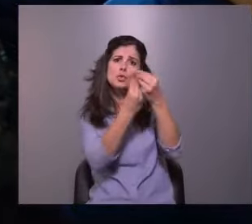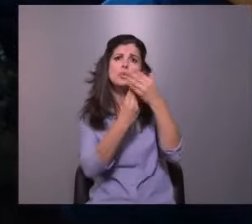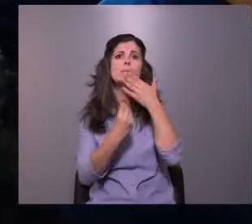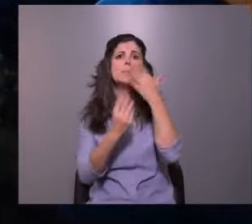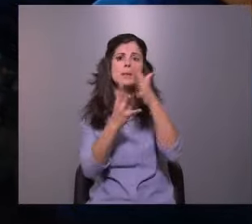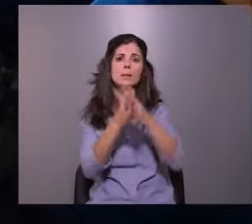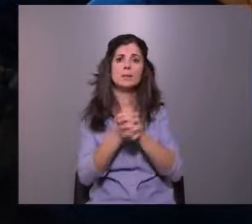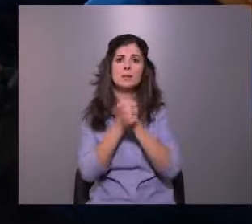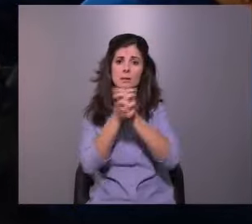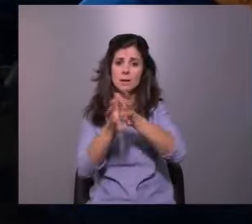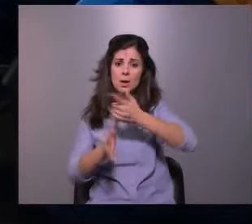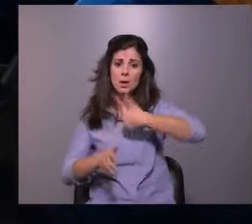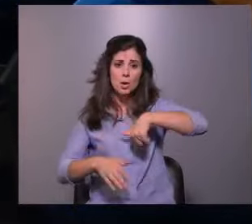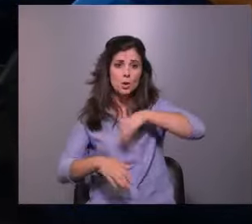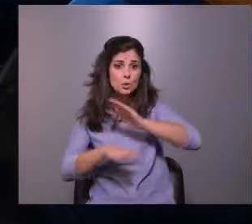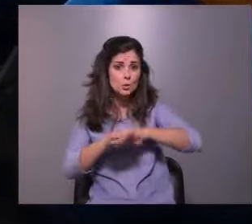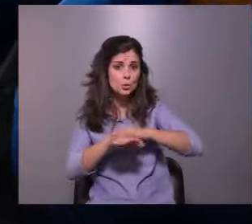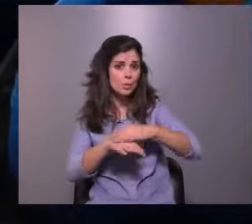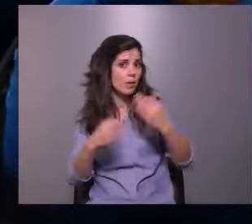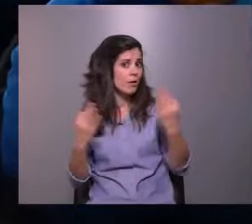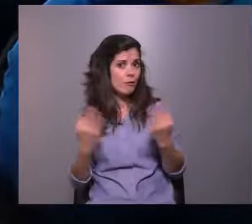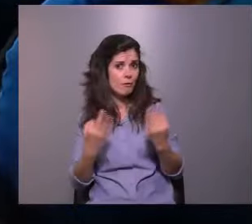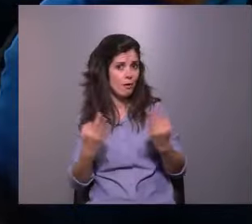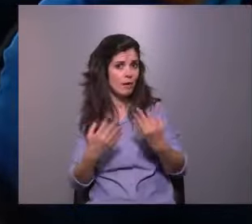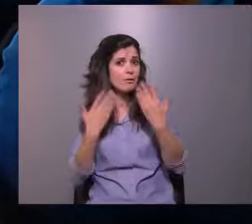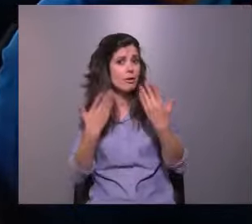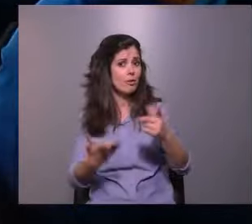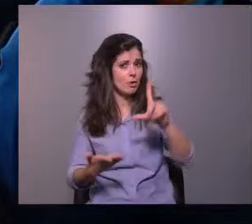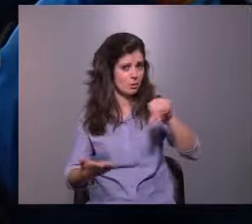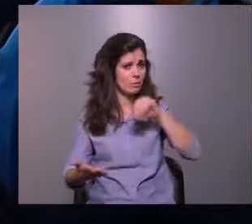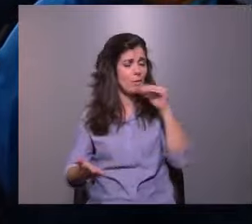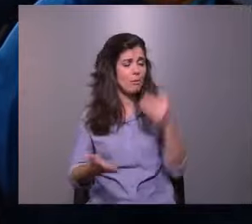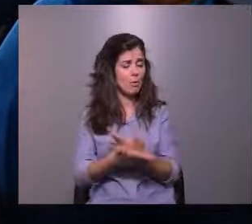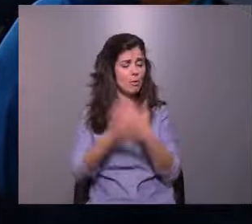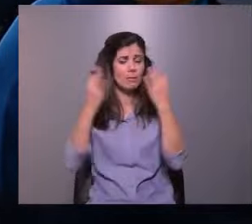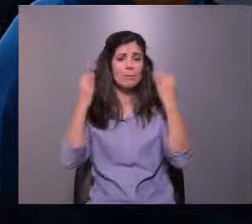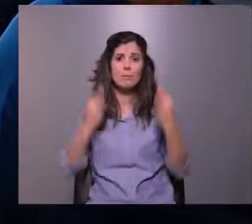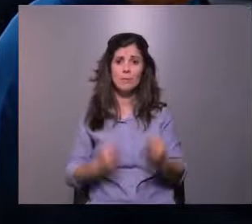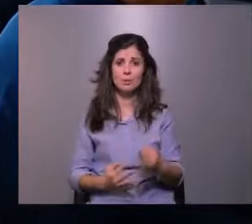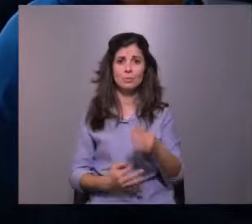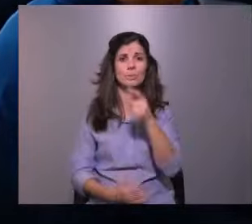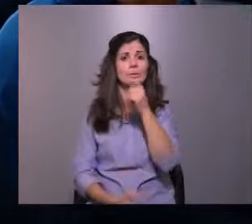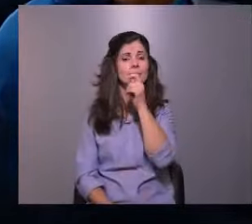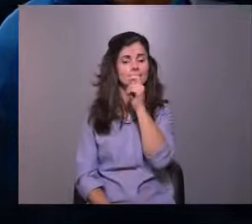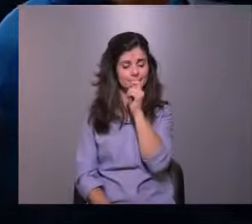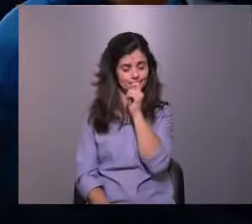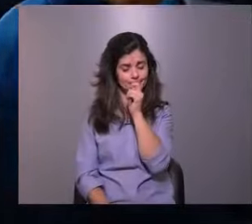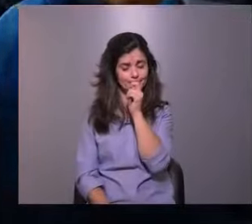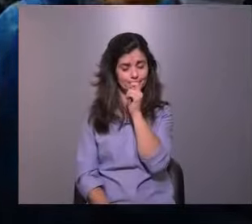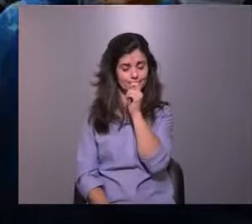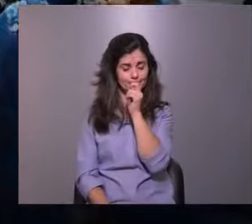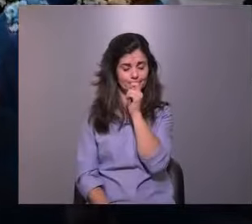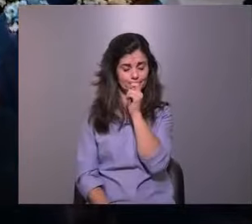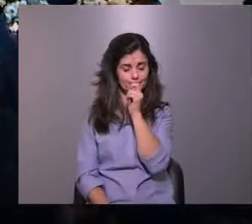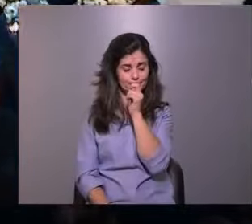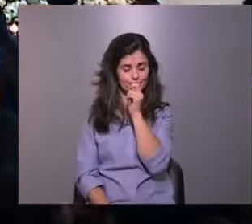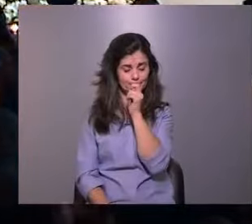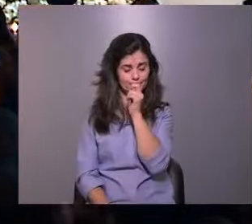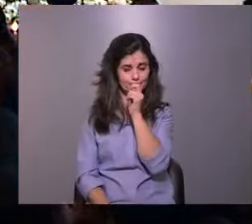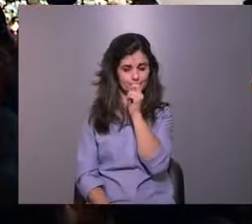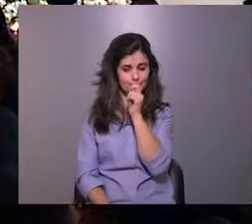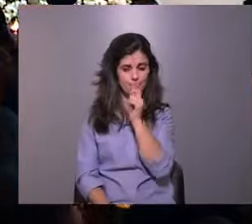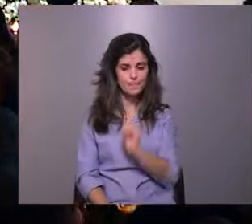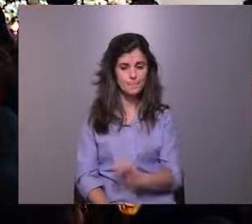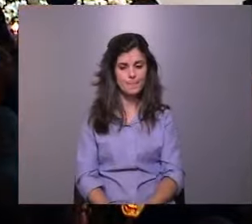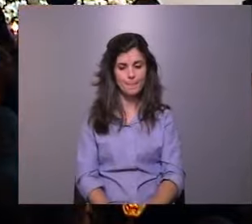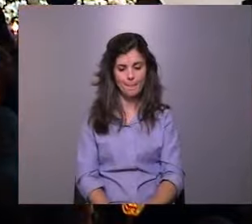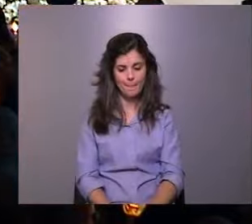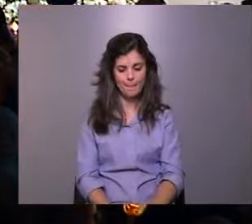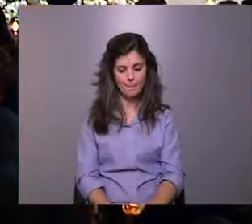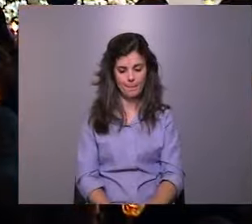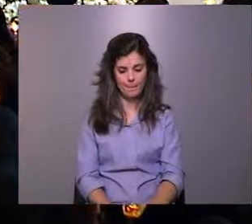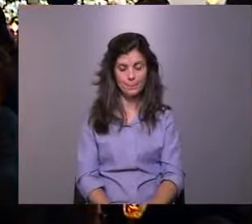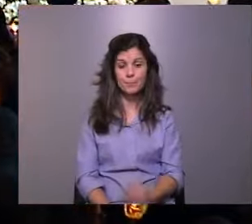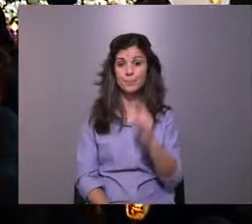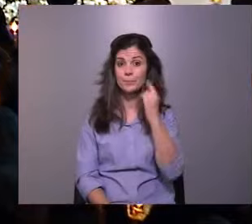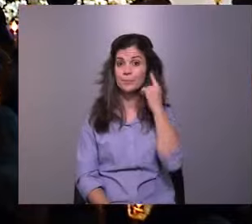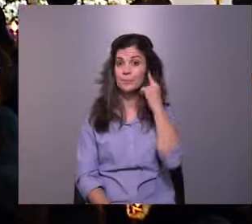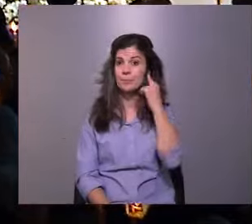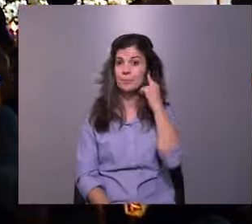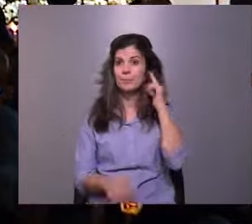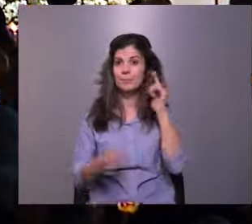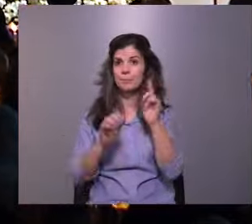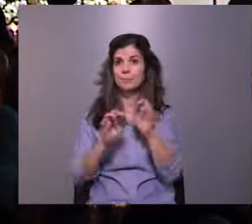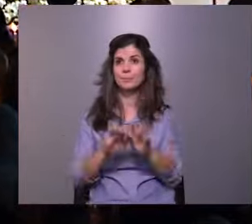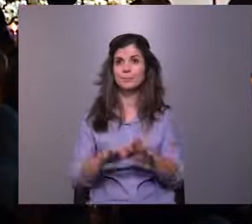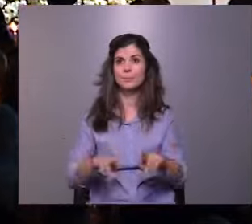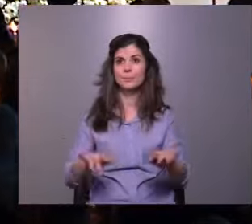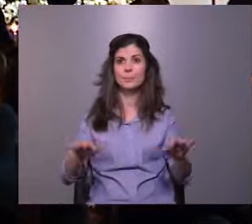Je vous salue, Marie, pleine de grâce. Le Seigneur est avec vous. Vous êtes bénie entre toutes les femmes, et Jésus, le fruit de